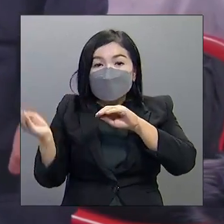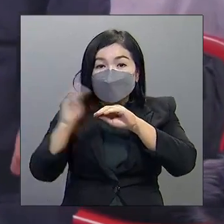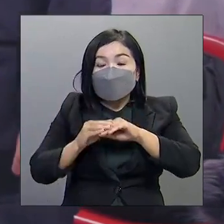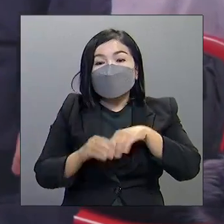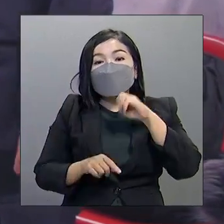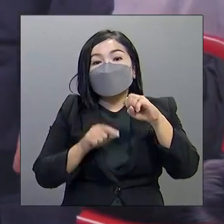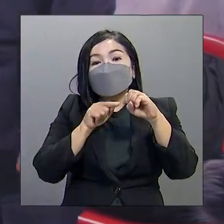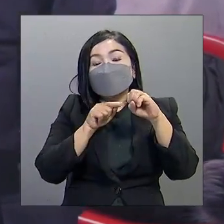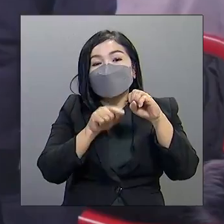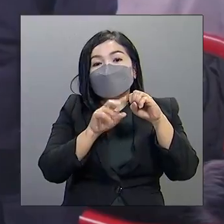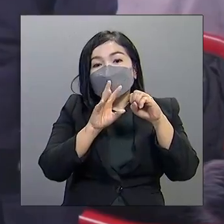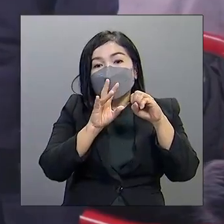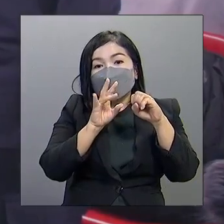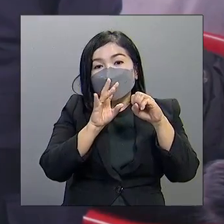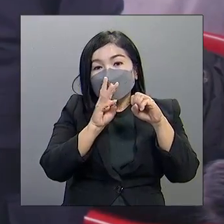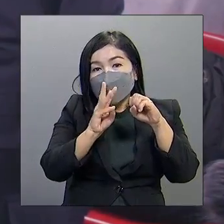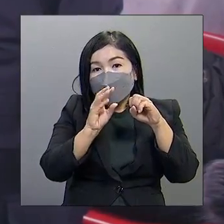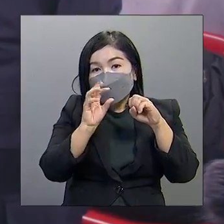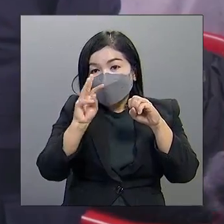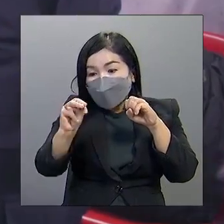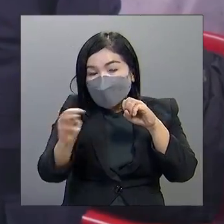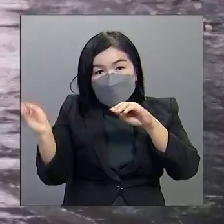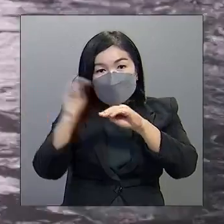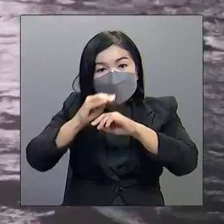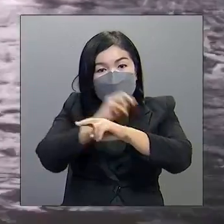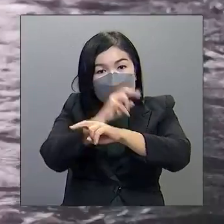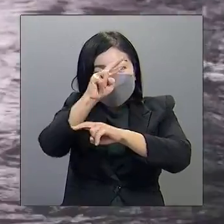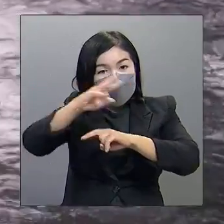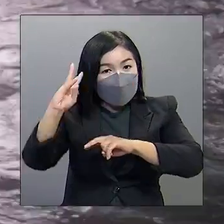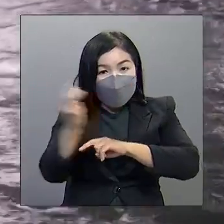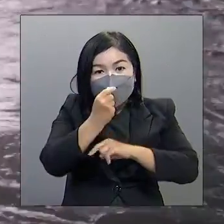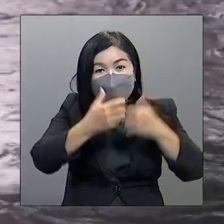เมตรต่อวินาทีหมายความว่ามันเร็วขึ้นเกือบ2 เท่า